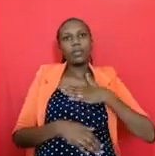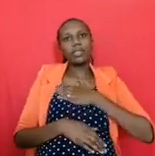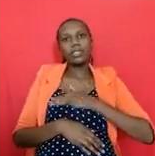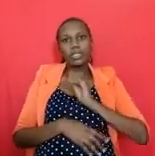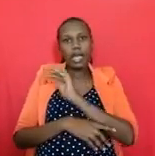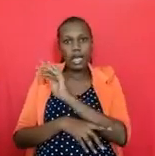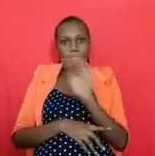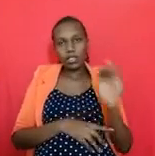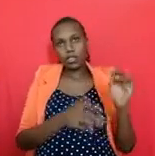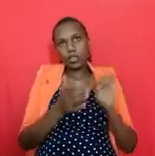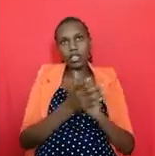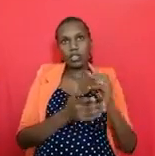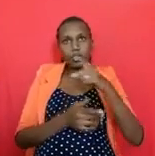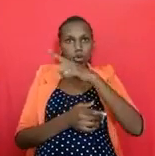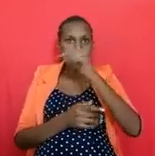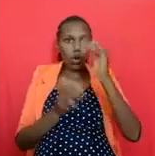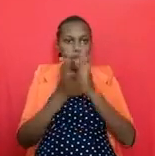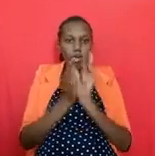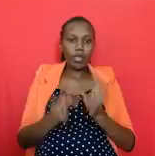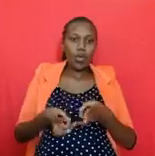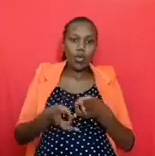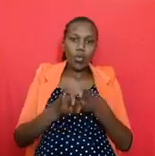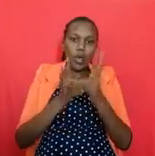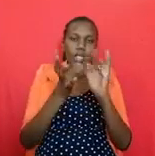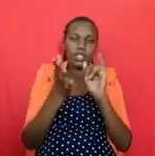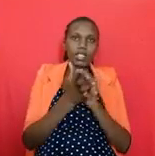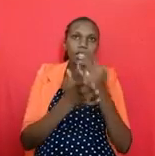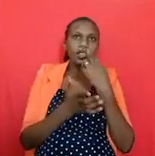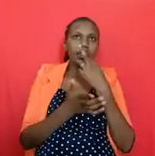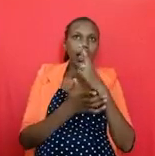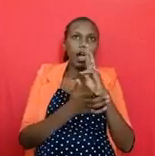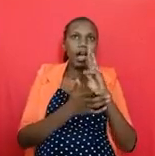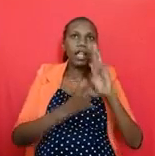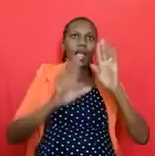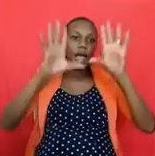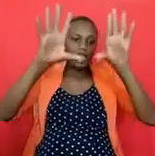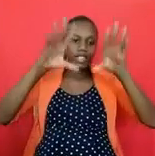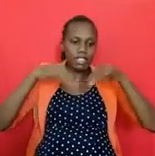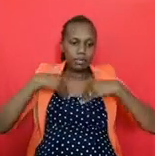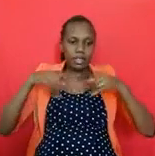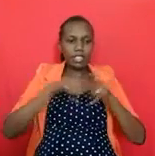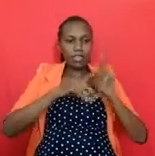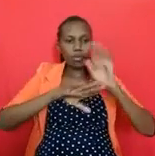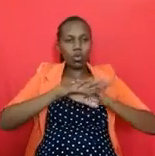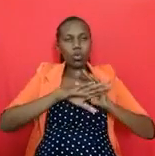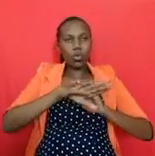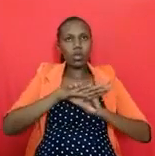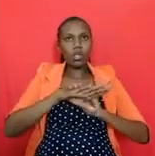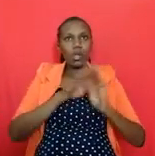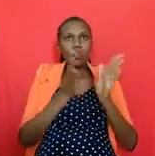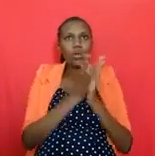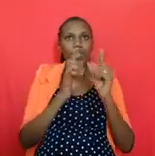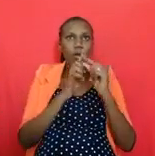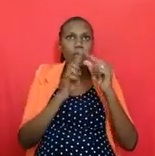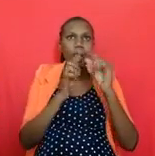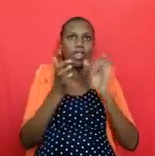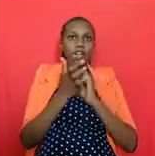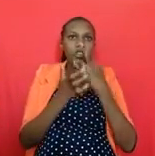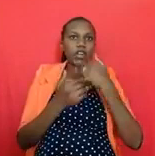ndamuthaitha muthiage na mithiire iria yaganiriire na uhoro uria